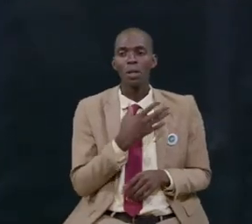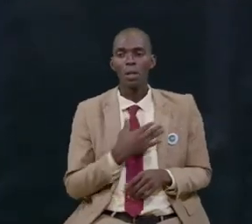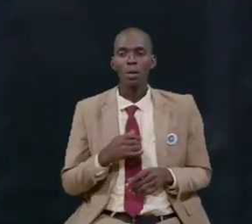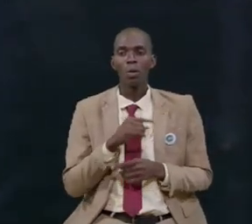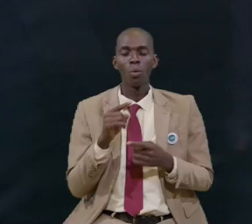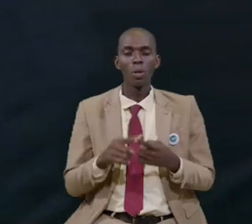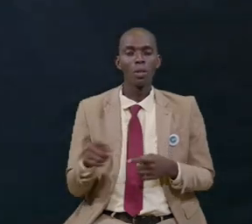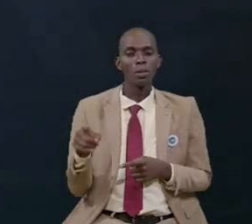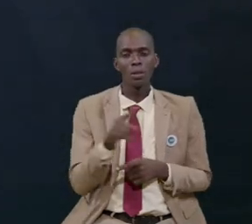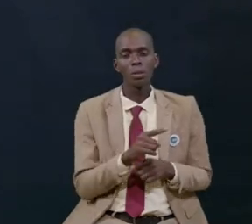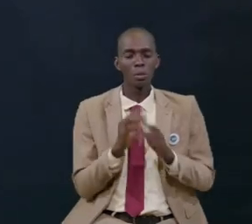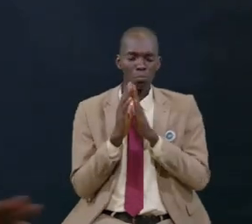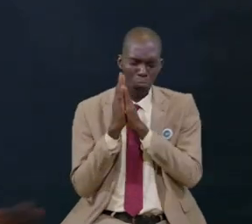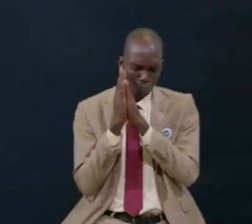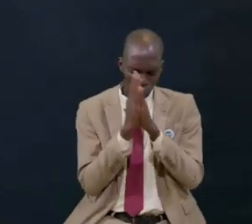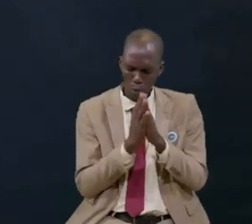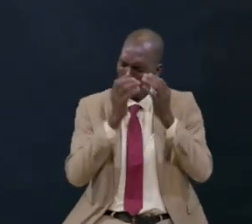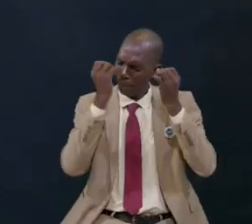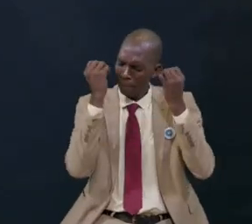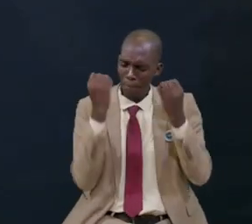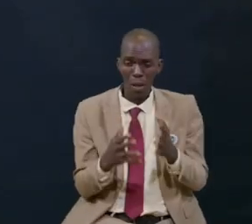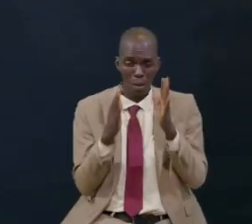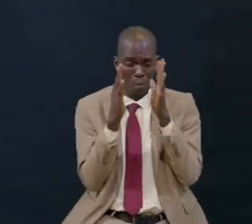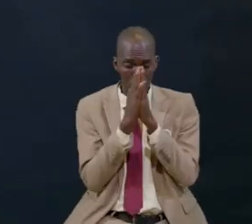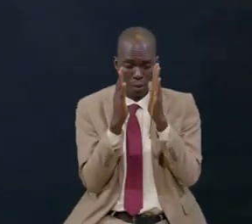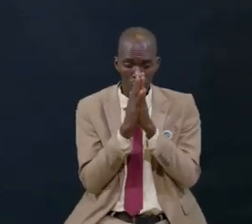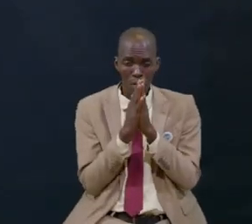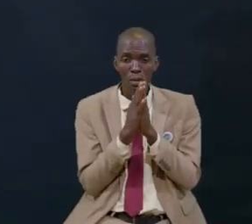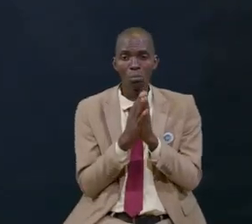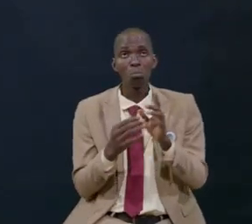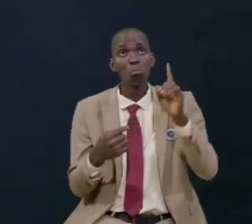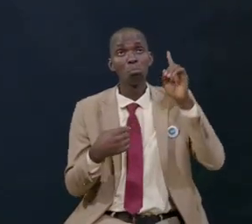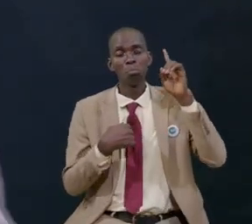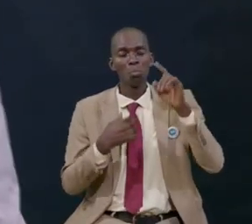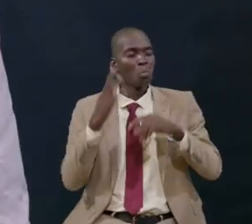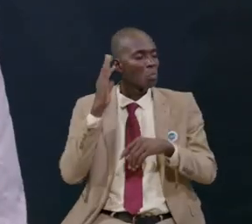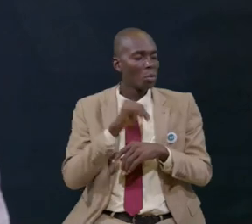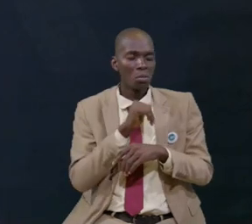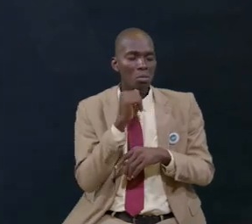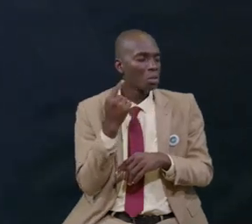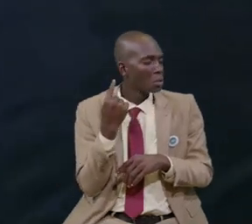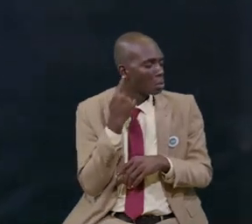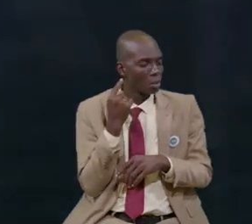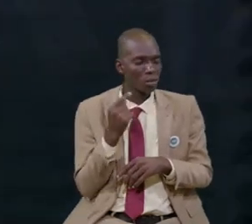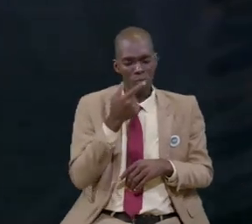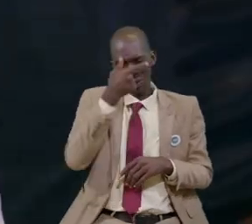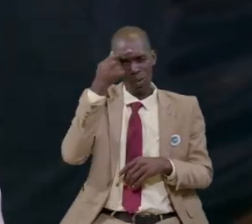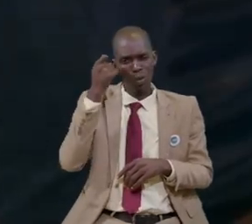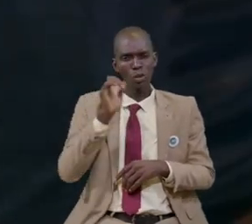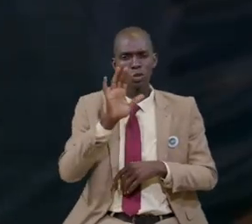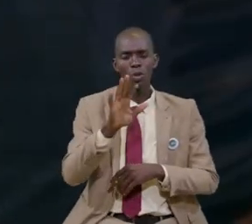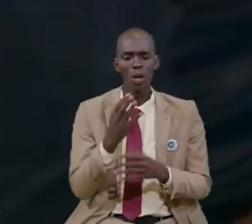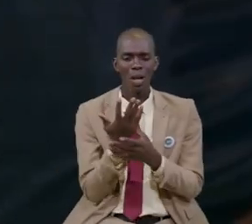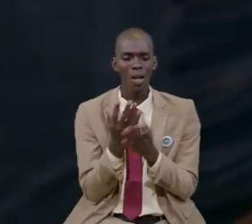les prières, je n'écoute pas. Vos mains sont pleines